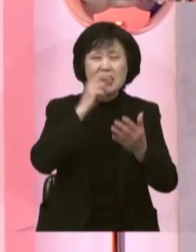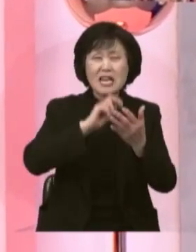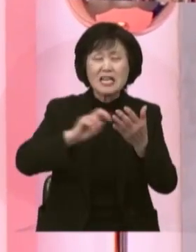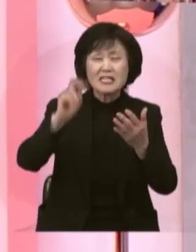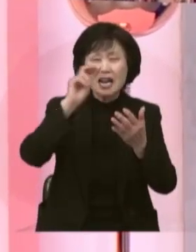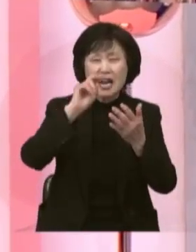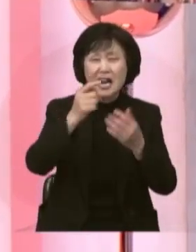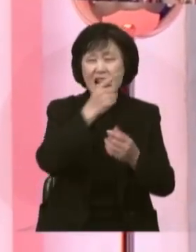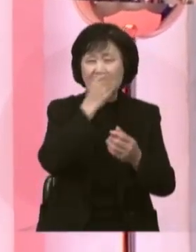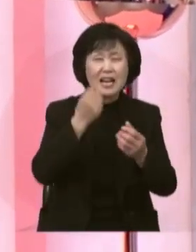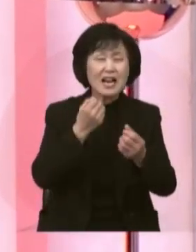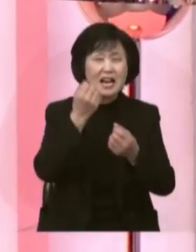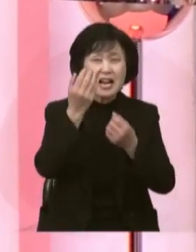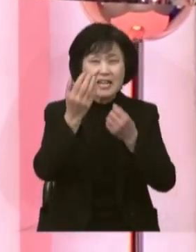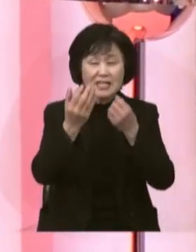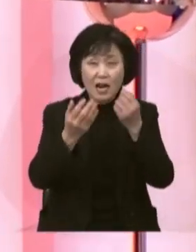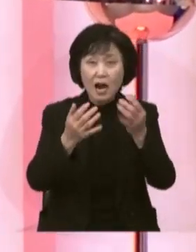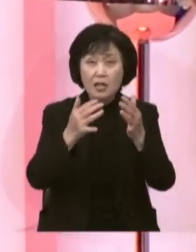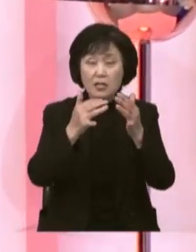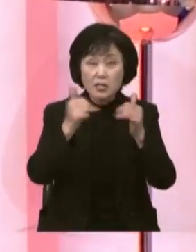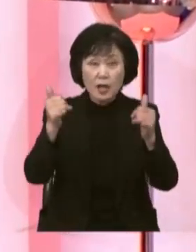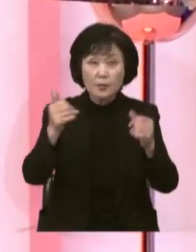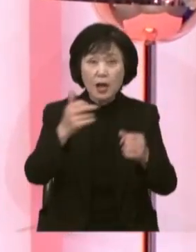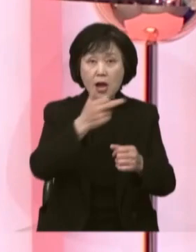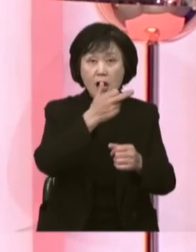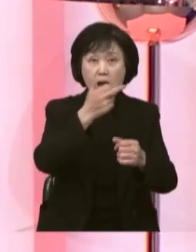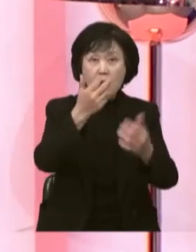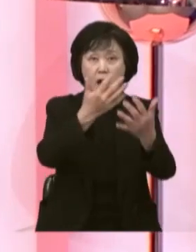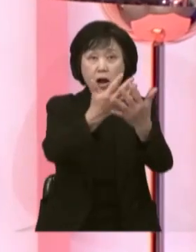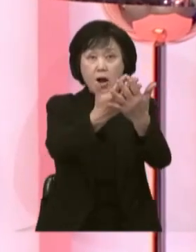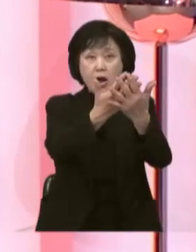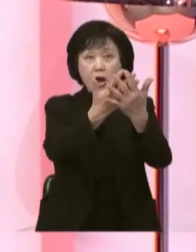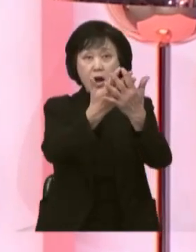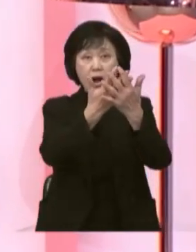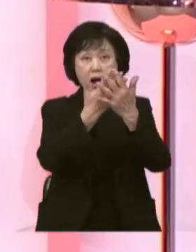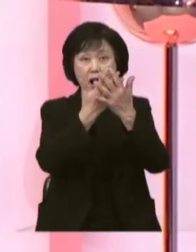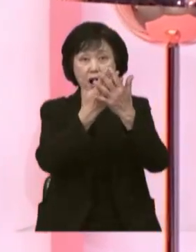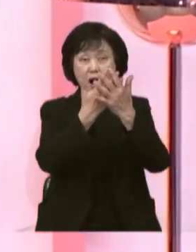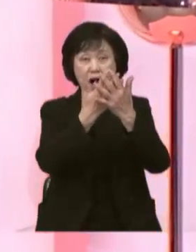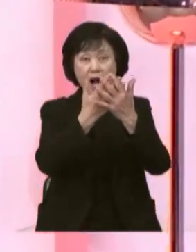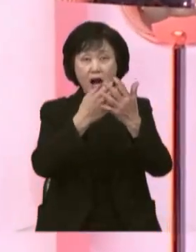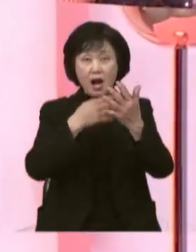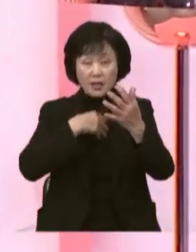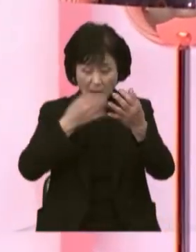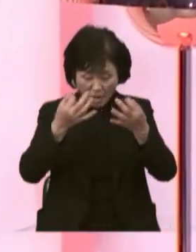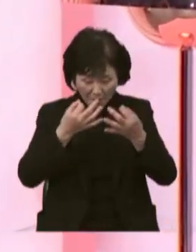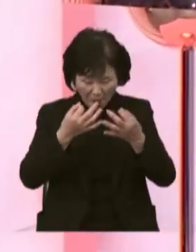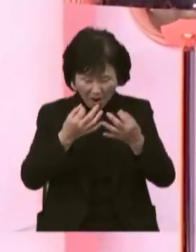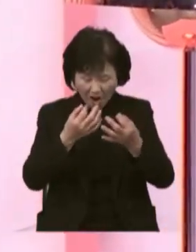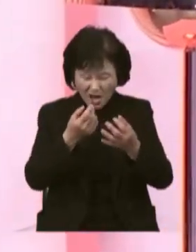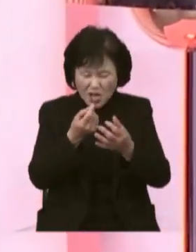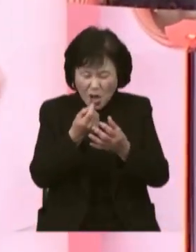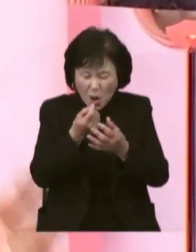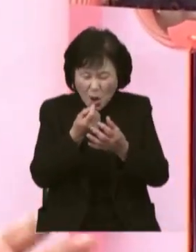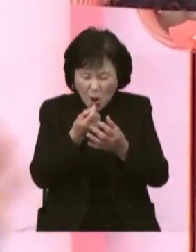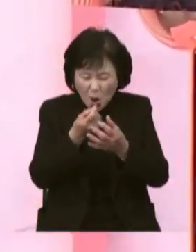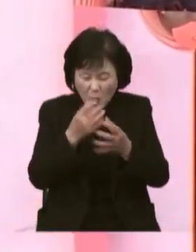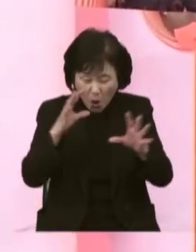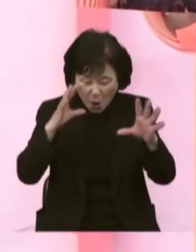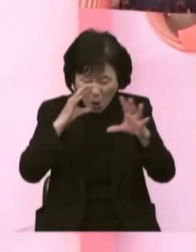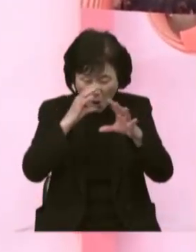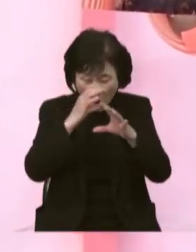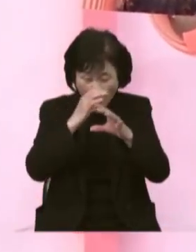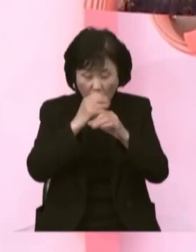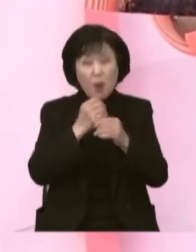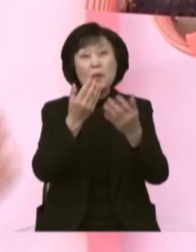요만해 딱 요만해. 어머 막 그런 게 다 내 눈에 보이고 내가 요만한 게 보이고 막 어떻게 할 수가